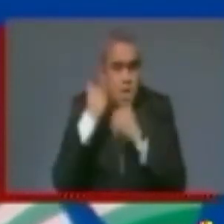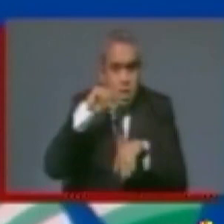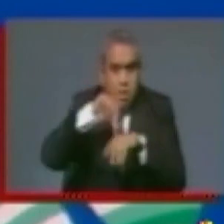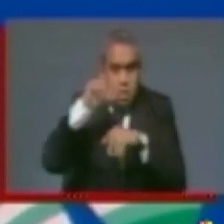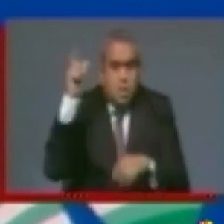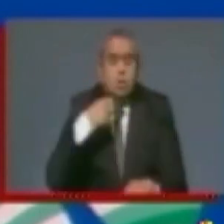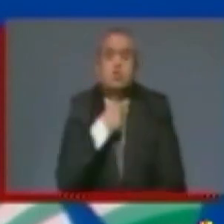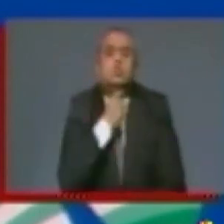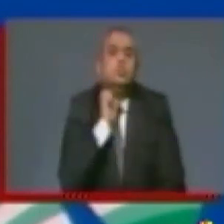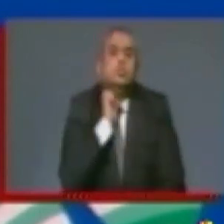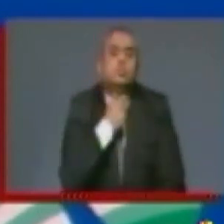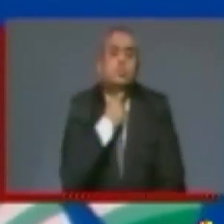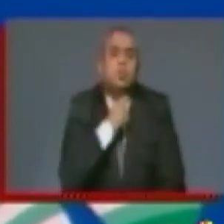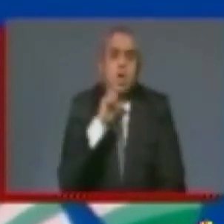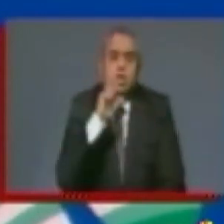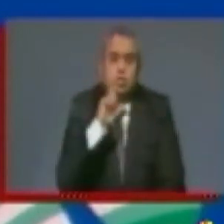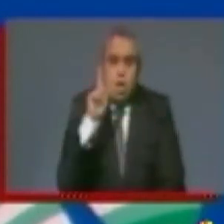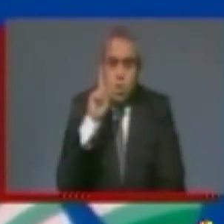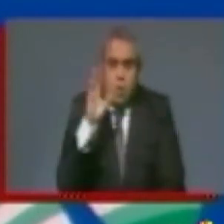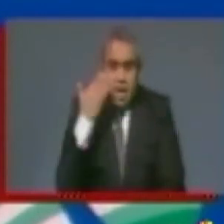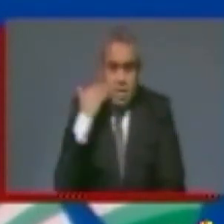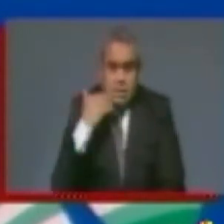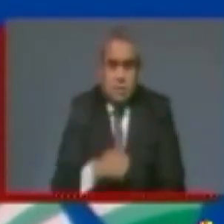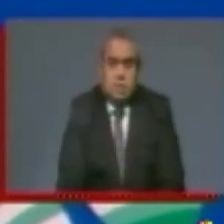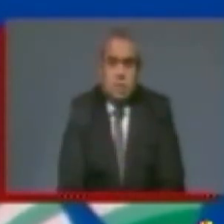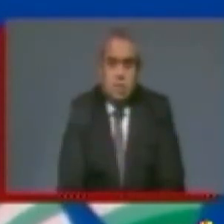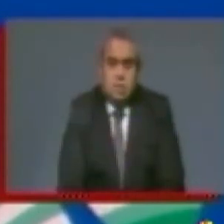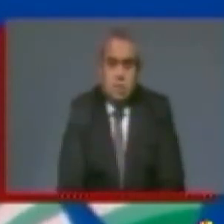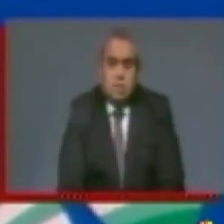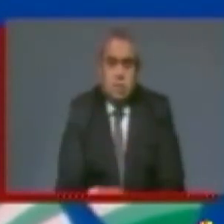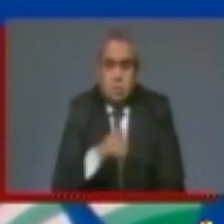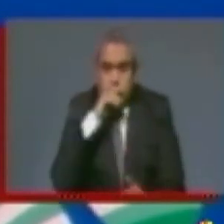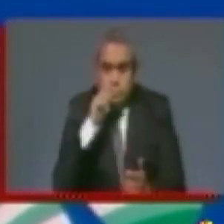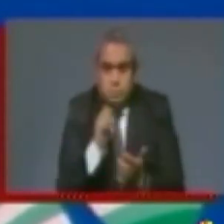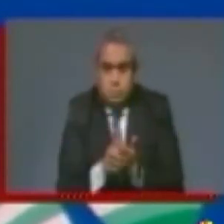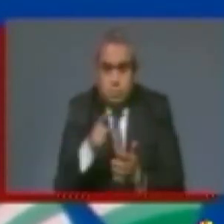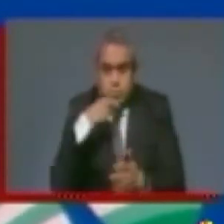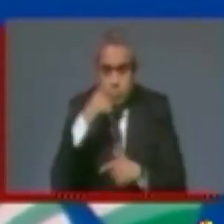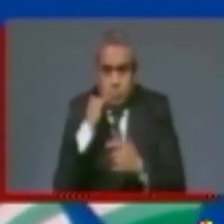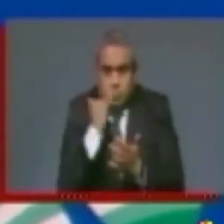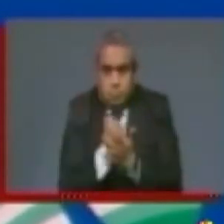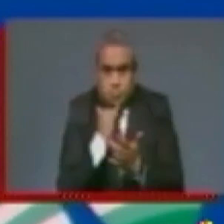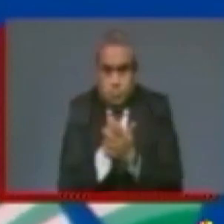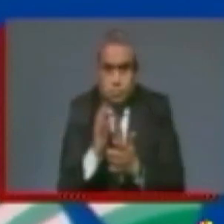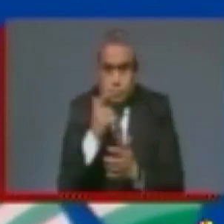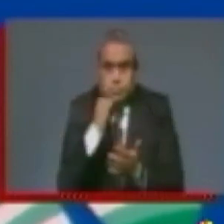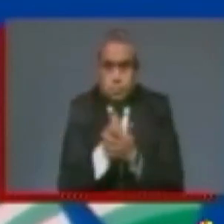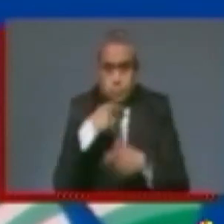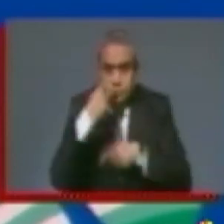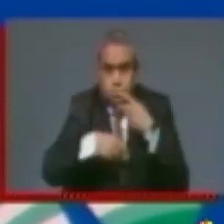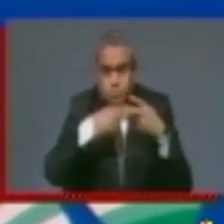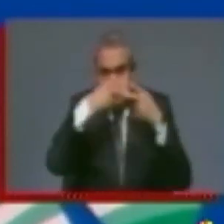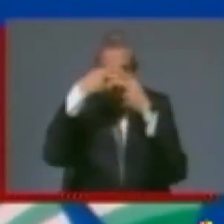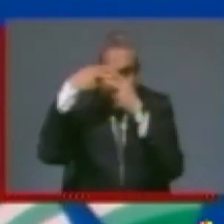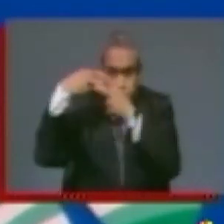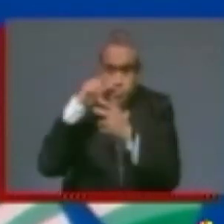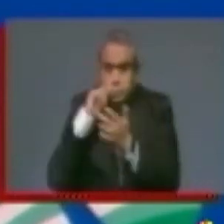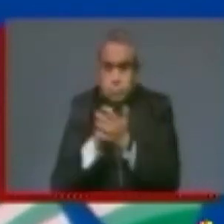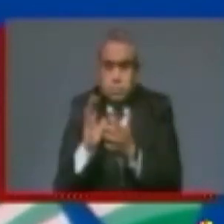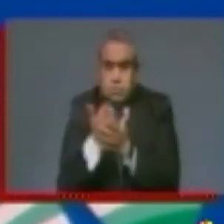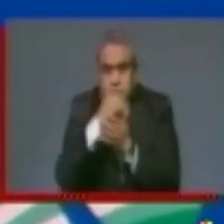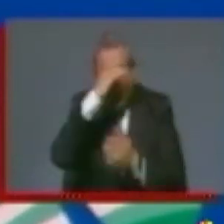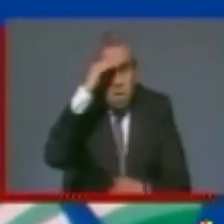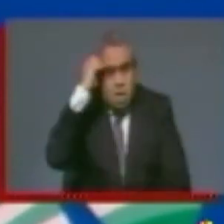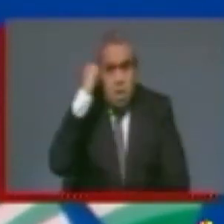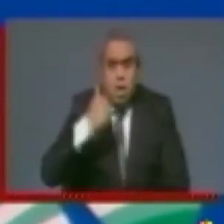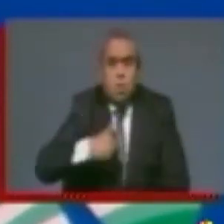من شهر يناير الماضي ان هو بيؤكد وبصوره قاطعه ان احنا هنستمر ان احنا نضع صعيد مصر على قمه